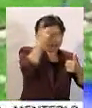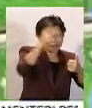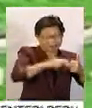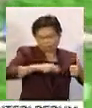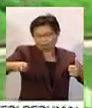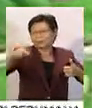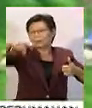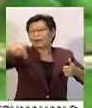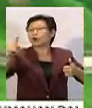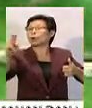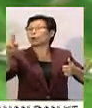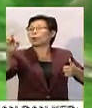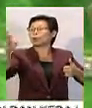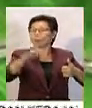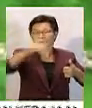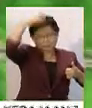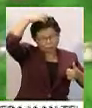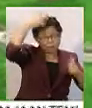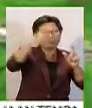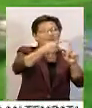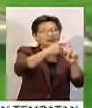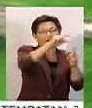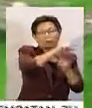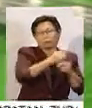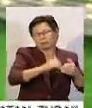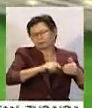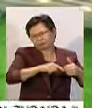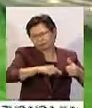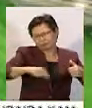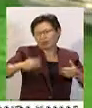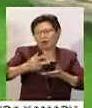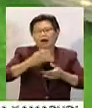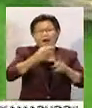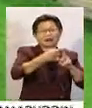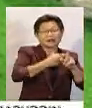Pengkalan Kubur dan Selangor dari Gombak serendah Jalan Kastam atau Pelabuhan Klang.